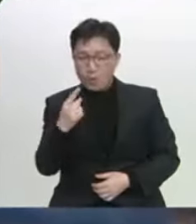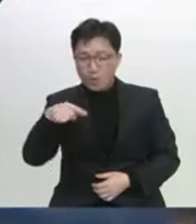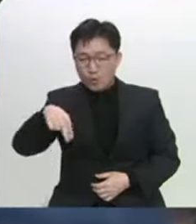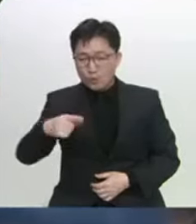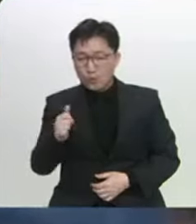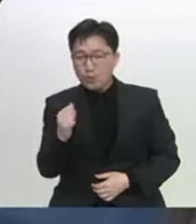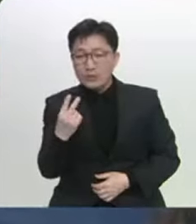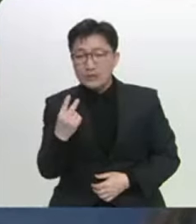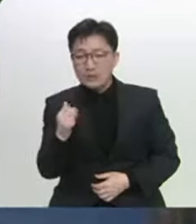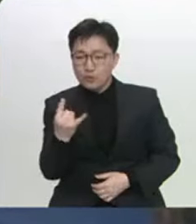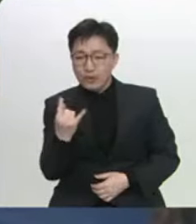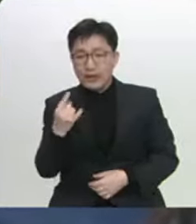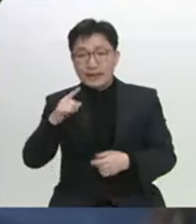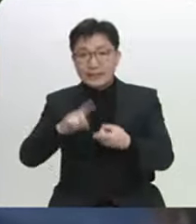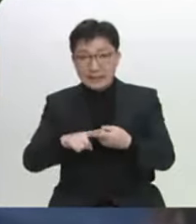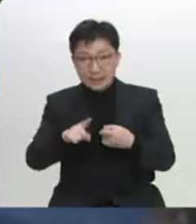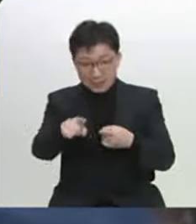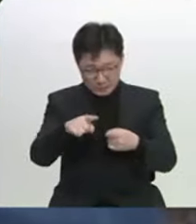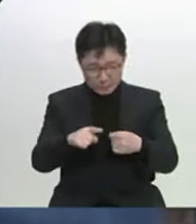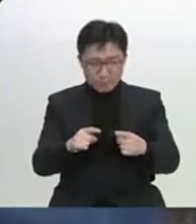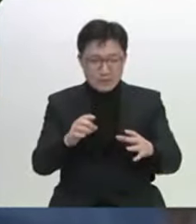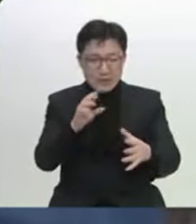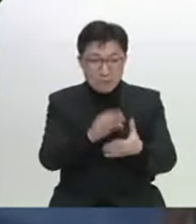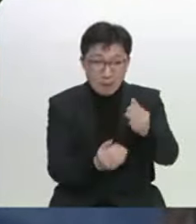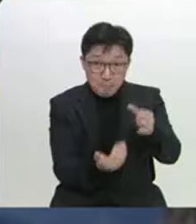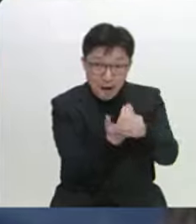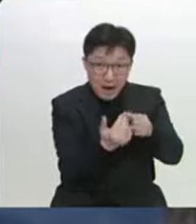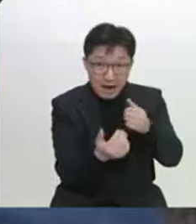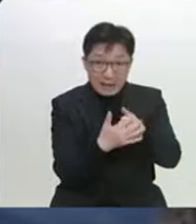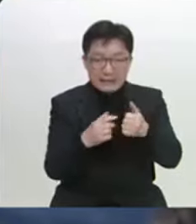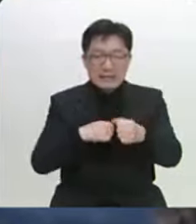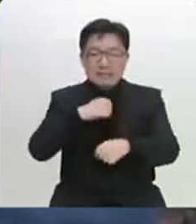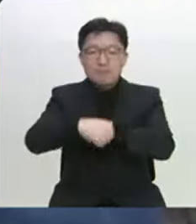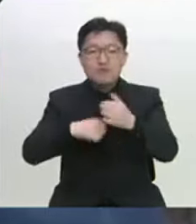민주화운동으로 승화시키고 무지를 이끌어내신